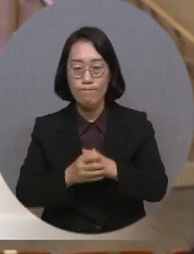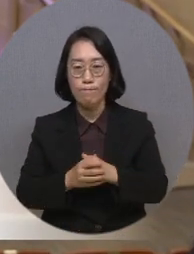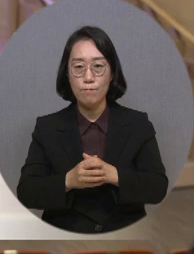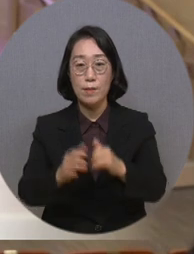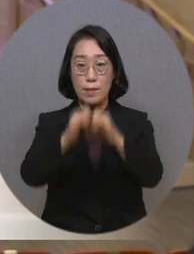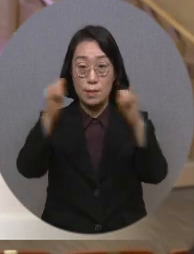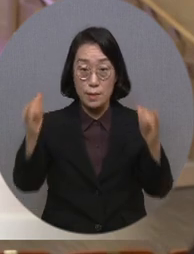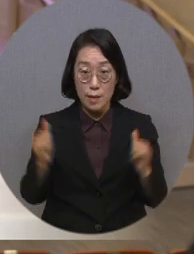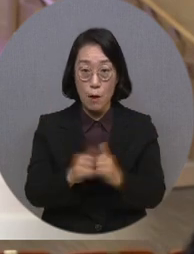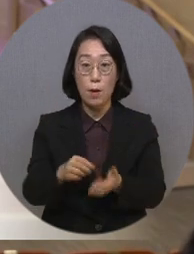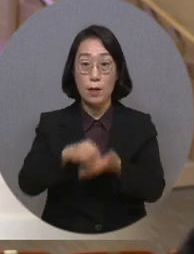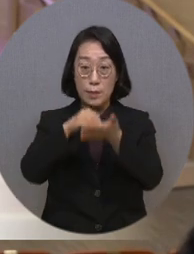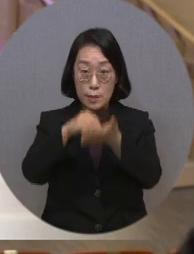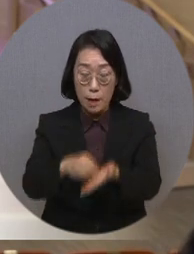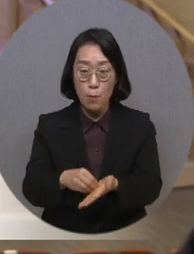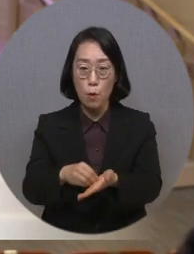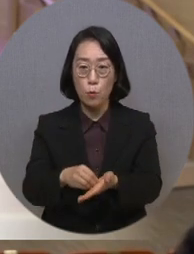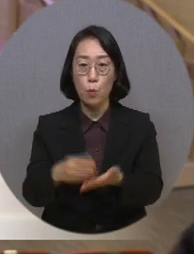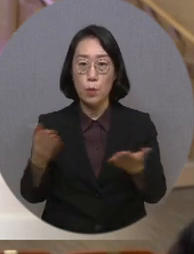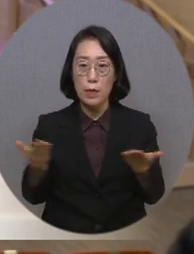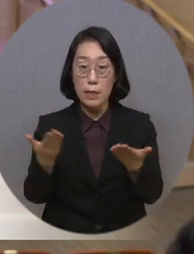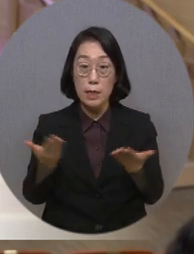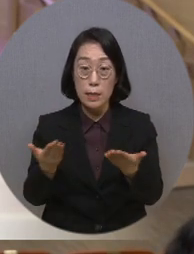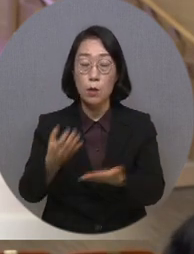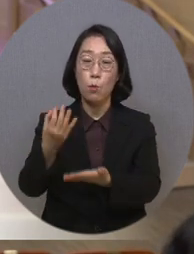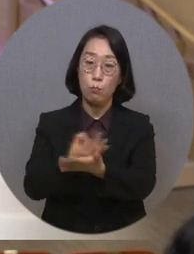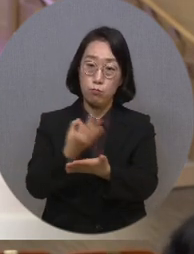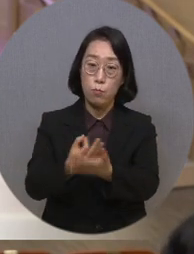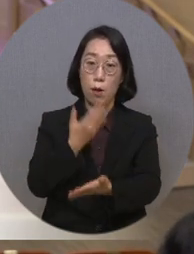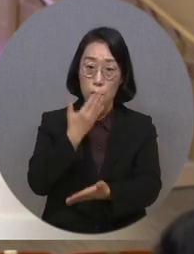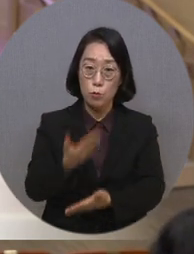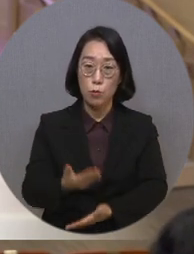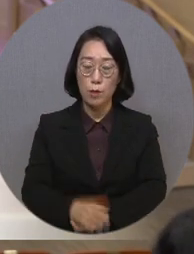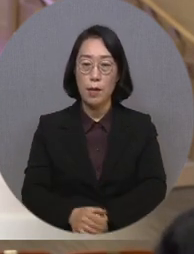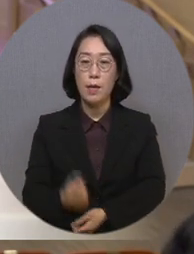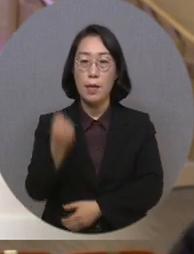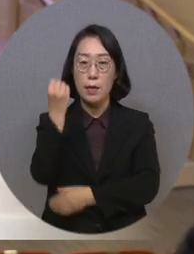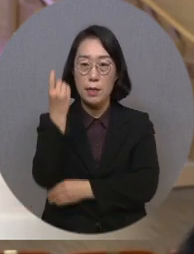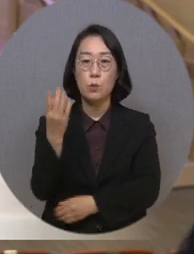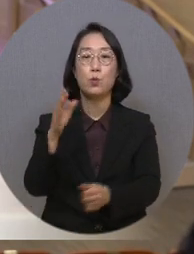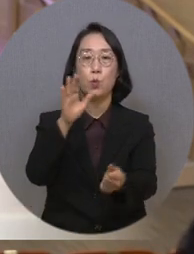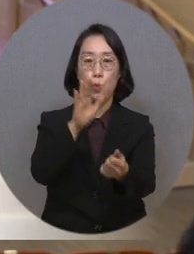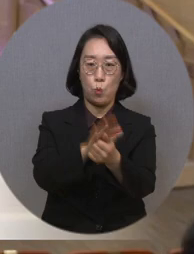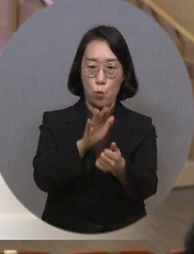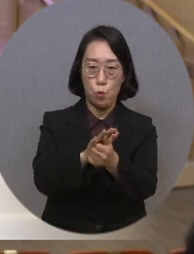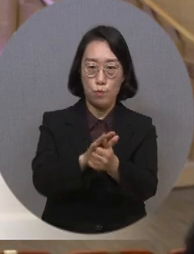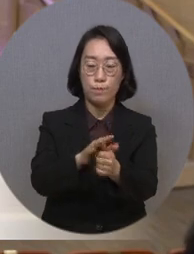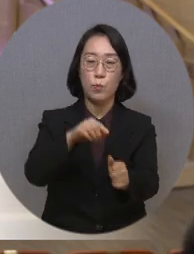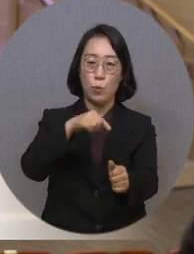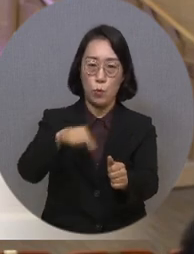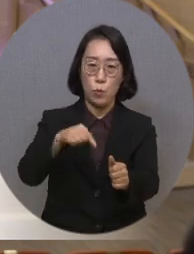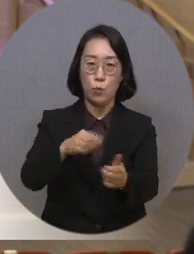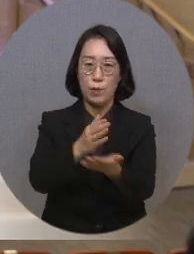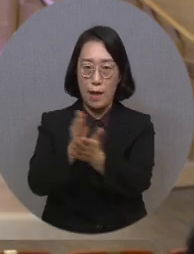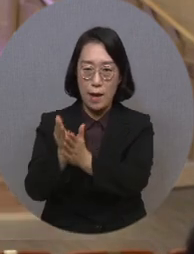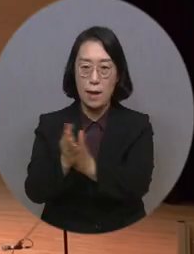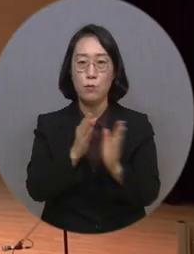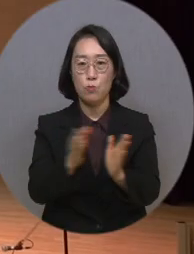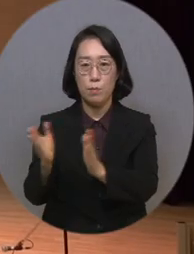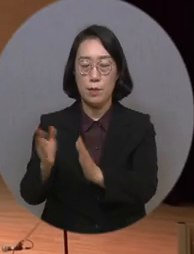능동적으로 사회 참여라든지 아니면 경제 참여를 할 수 있도록 거기에 대한 기반을 다질 수 있도록 프로그램을 다양하게 구성을